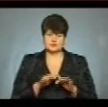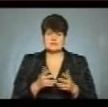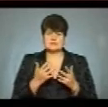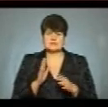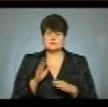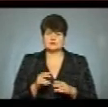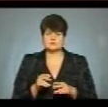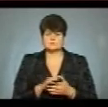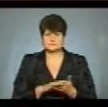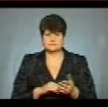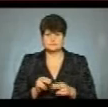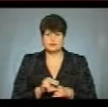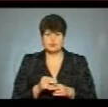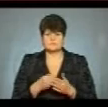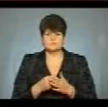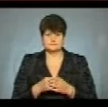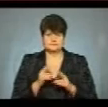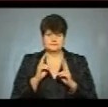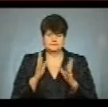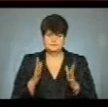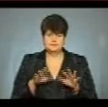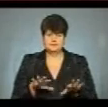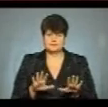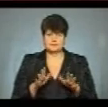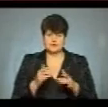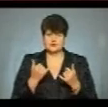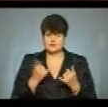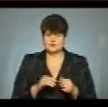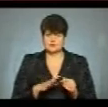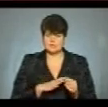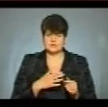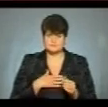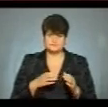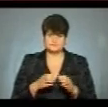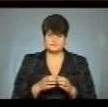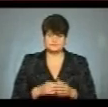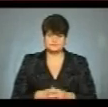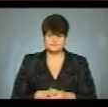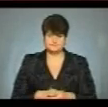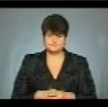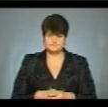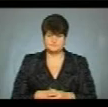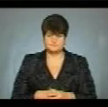Скільки триватиме ремонт і його вартість – невідомо. На місці події сьогодні була наша знімальна група.